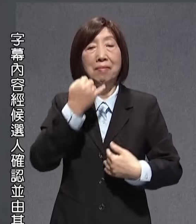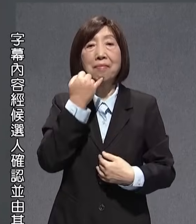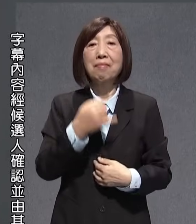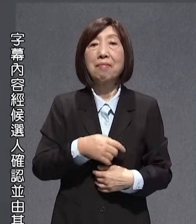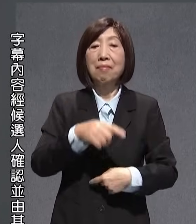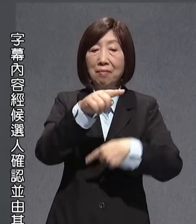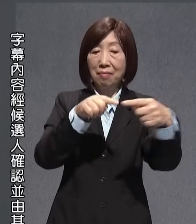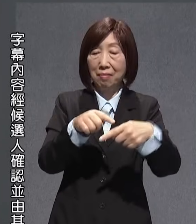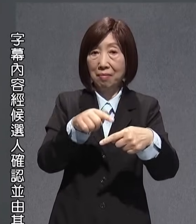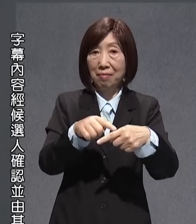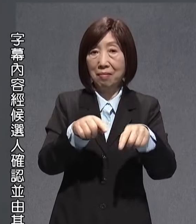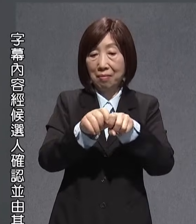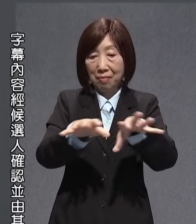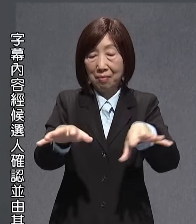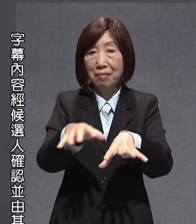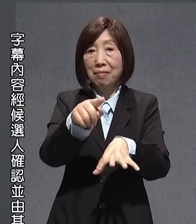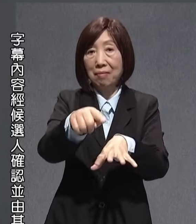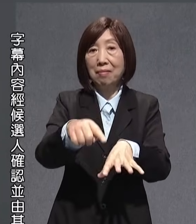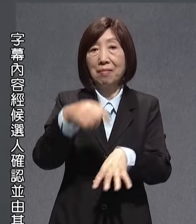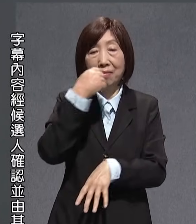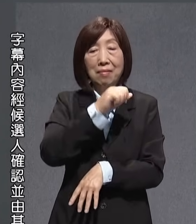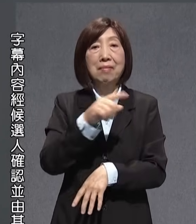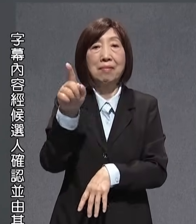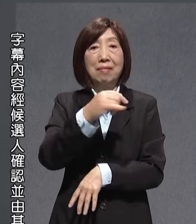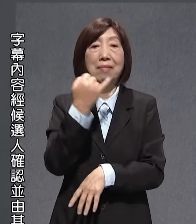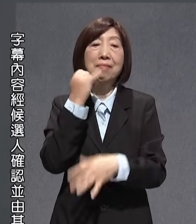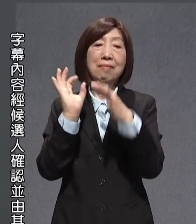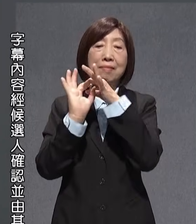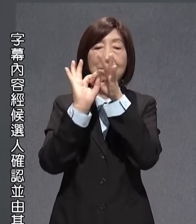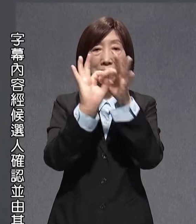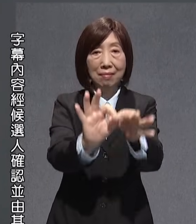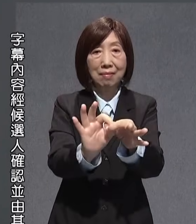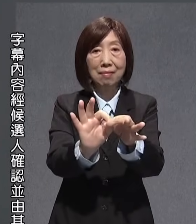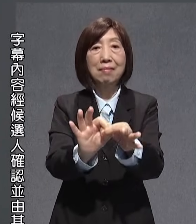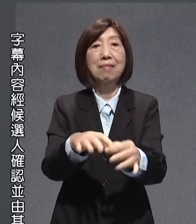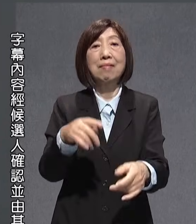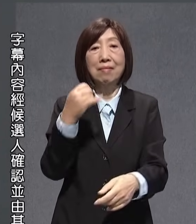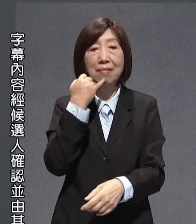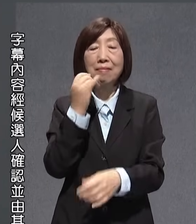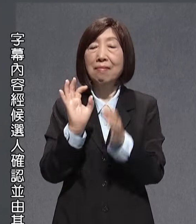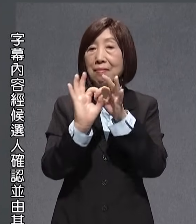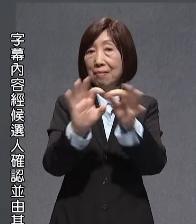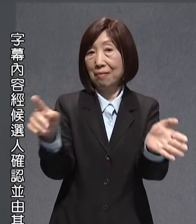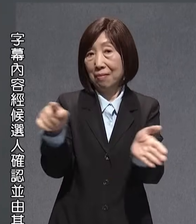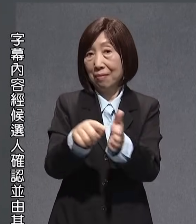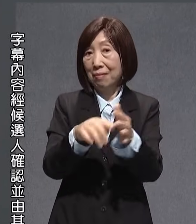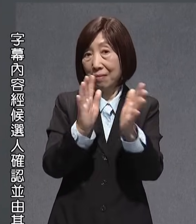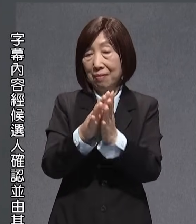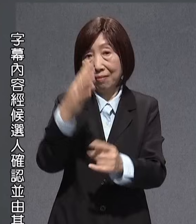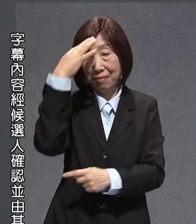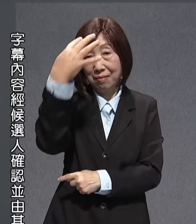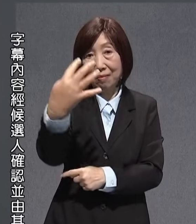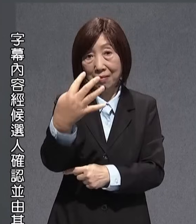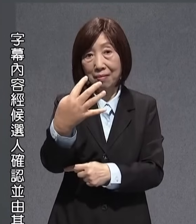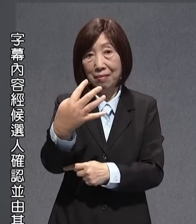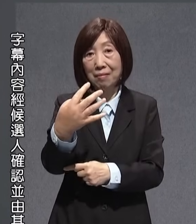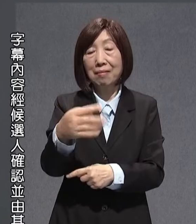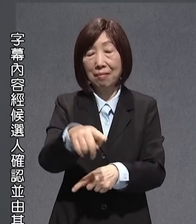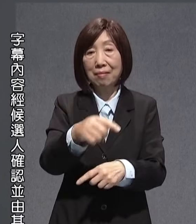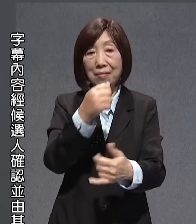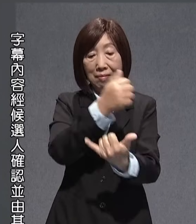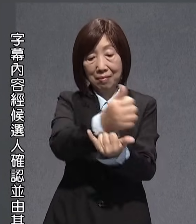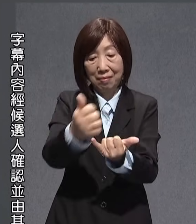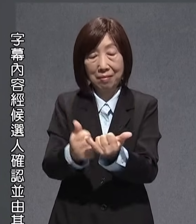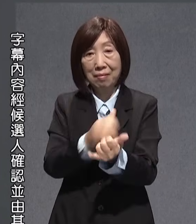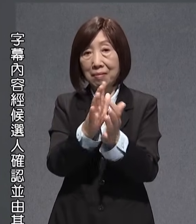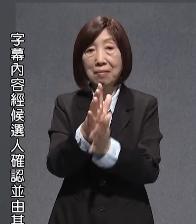发展的台湾，也才可能有永续发展的台湾。四天要完成拼图的活动并